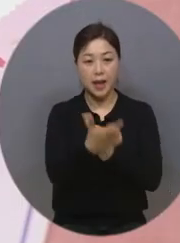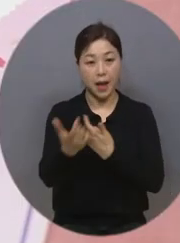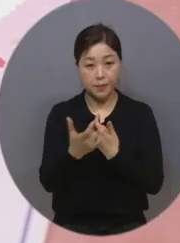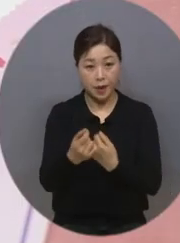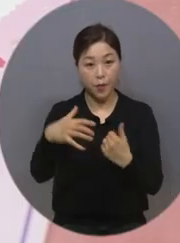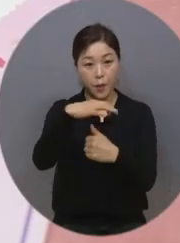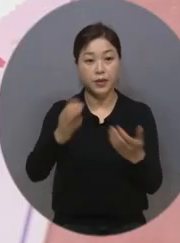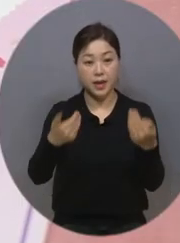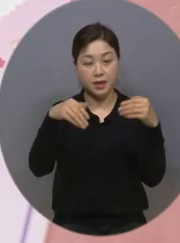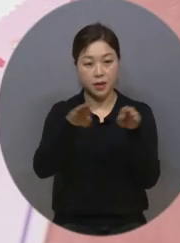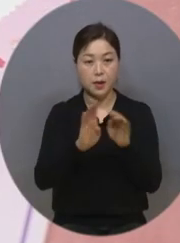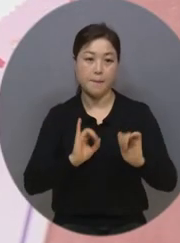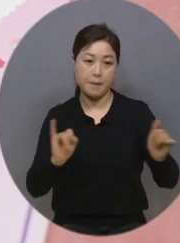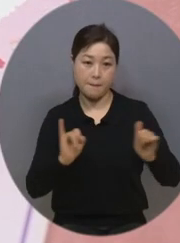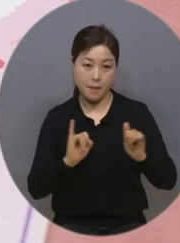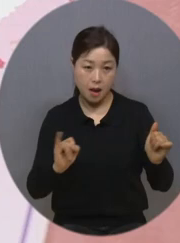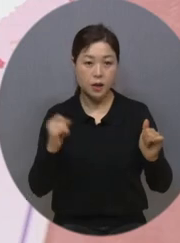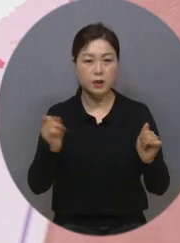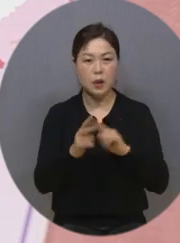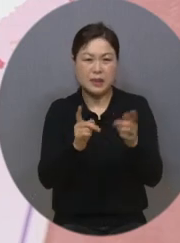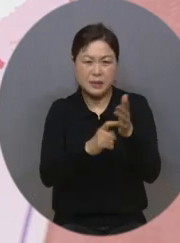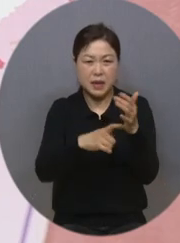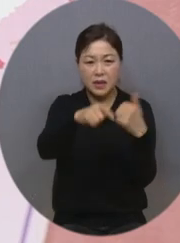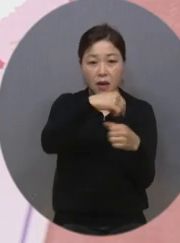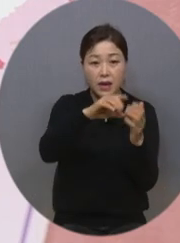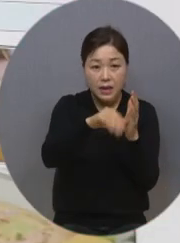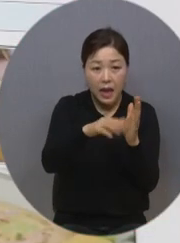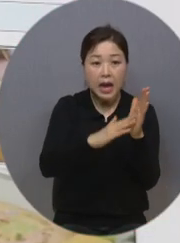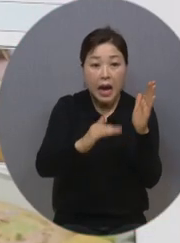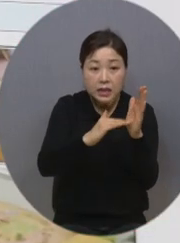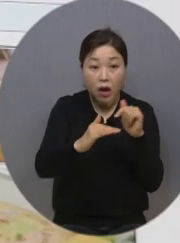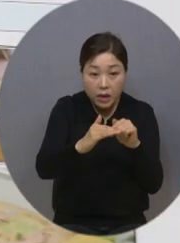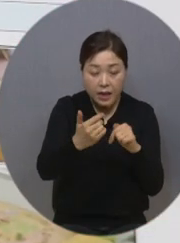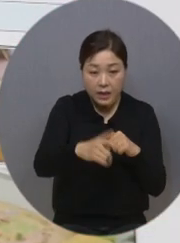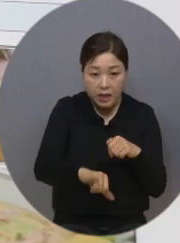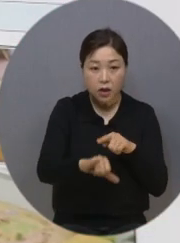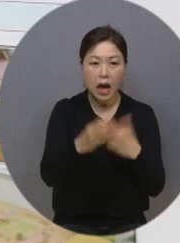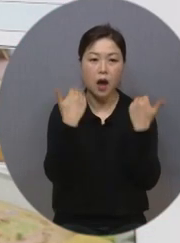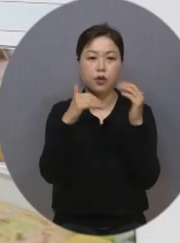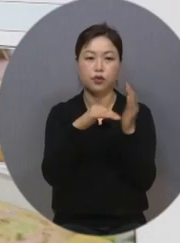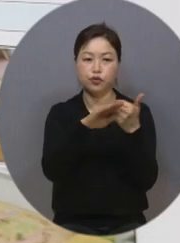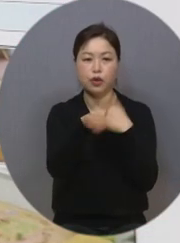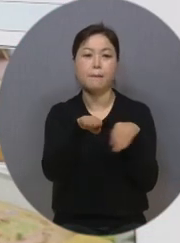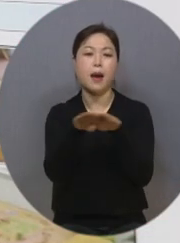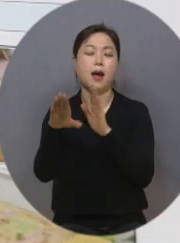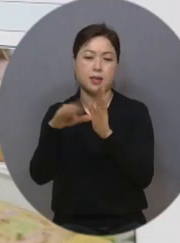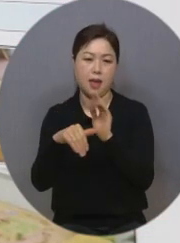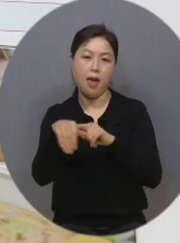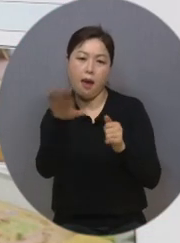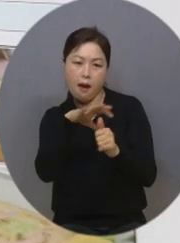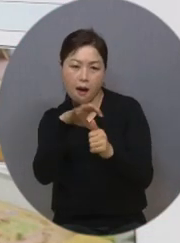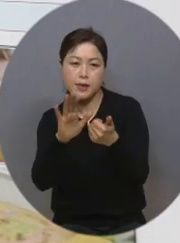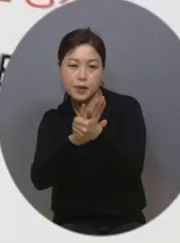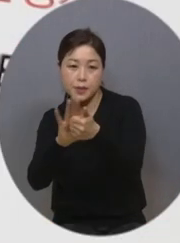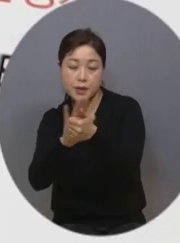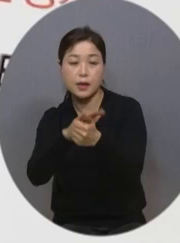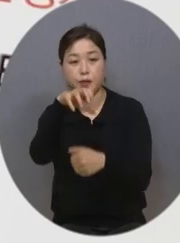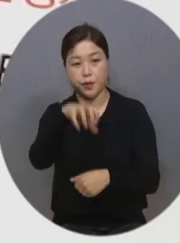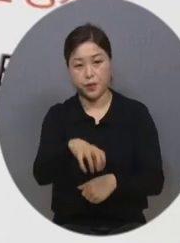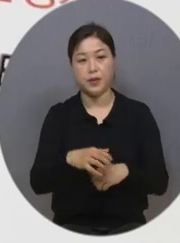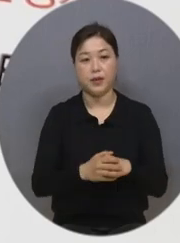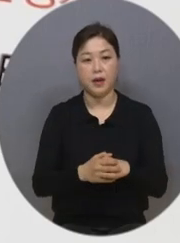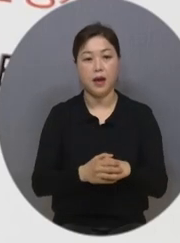돌봄센터는 맞벌이 또는 긴급한 상황의 가정의 아이들에게 하교 후와 방학 기간에 돌봄 서비스를 지원하는 공간으로